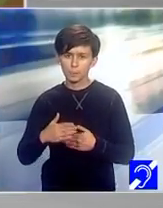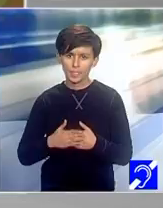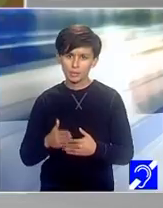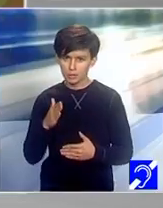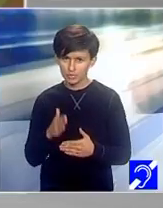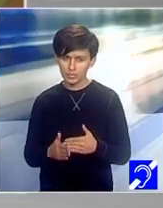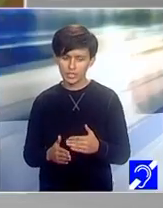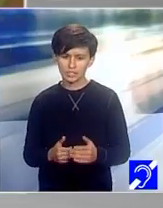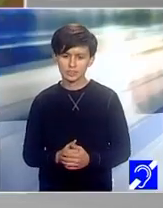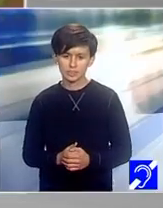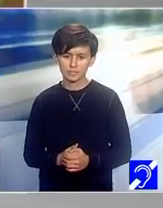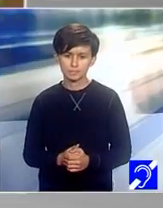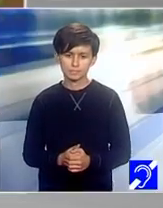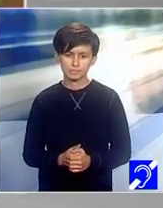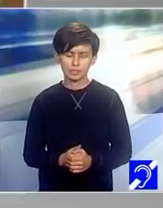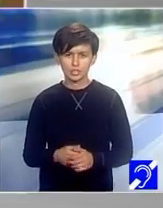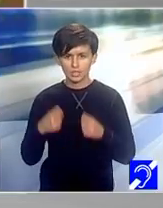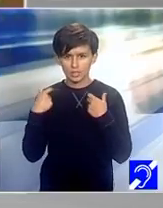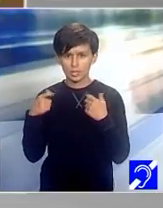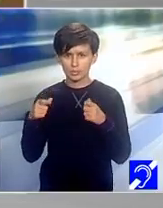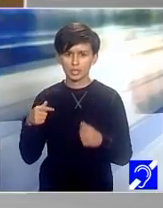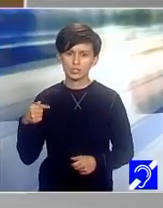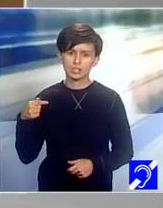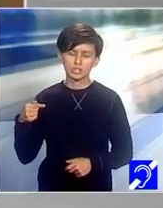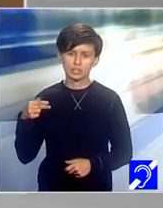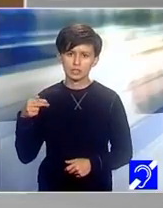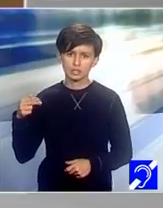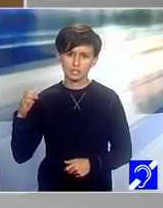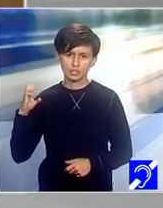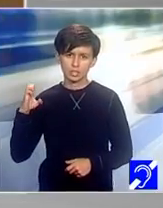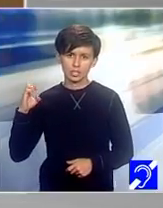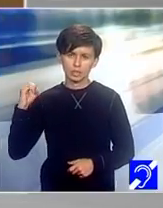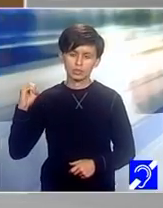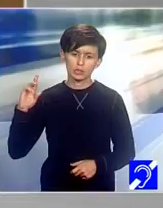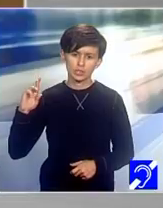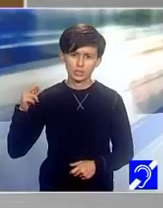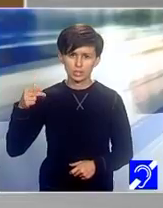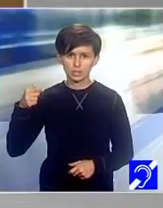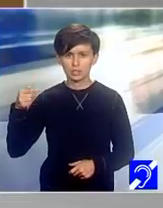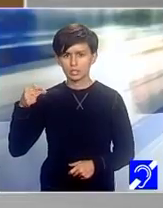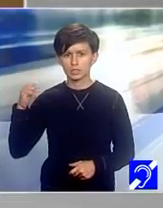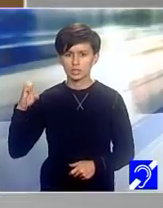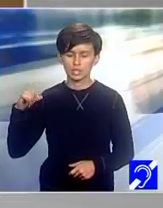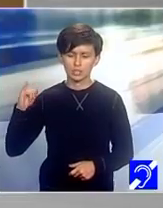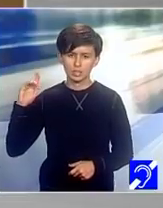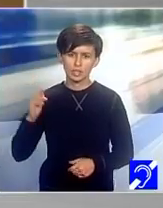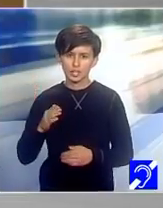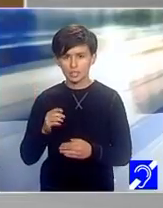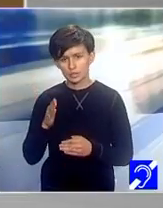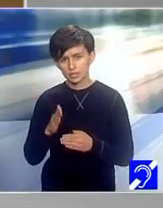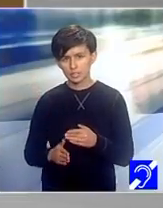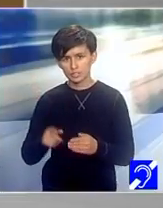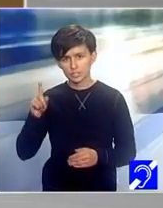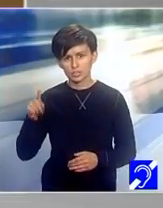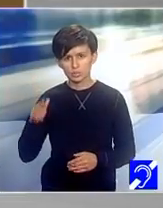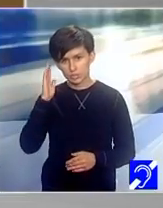de exemplu, parcul din Gheorgheni, pe 9,4 hectare, care în luna viitoare, la sfârșitul lunii viitoare, va fi dat